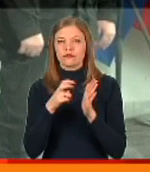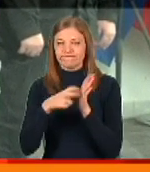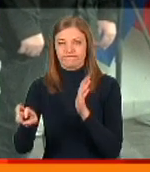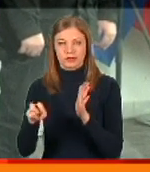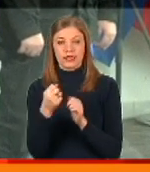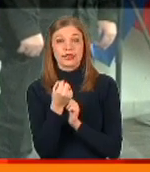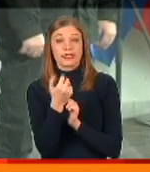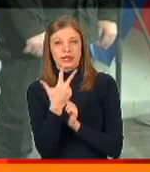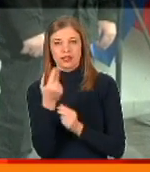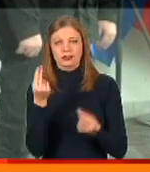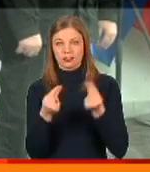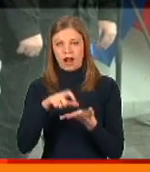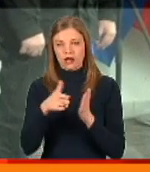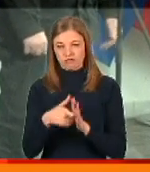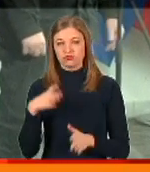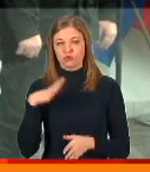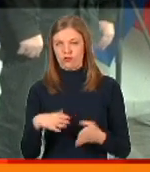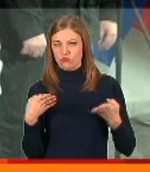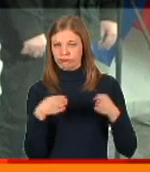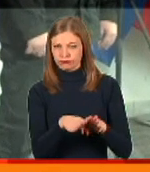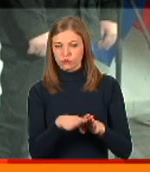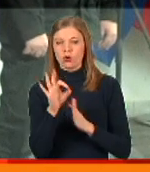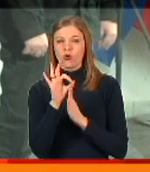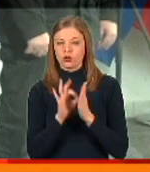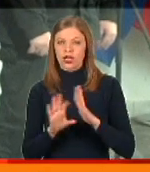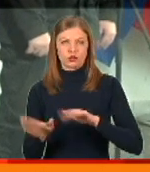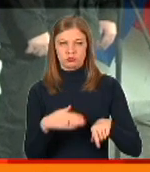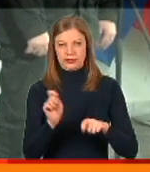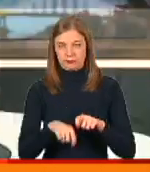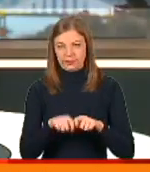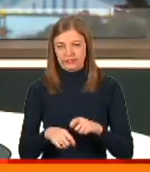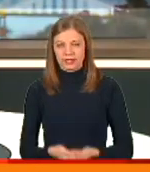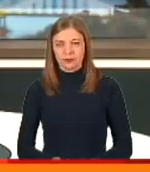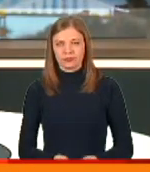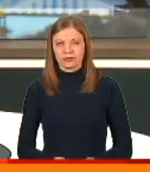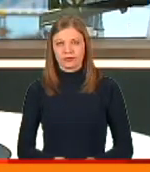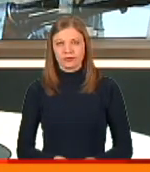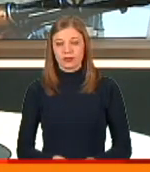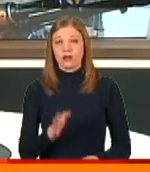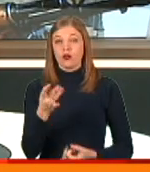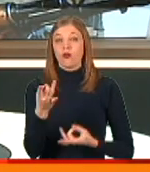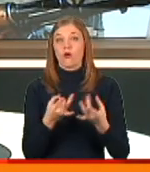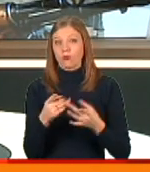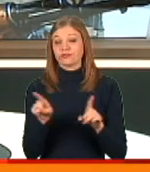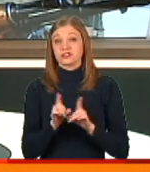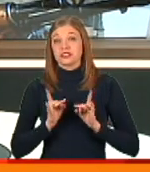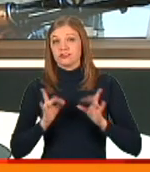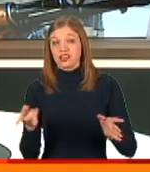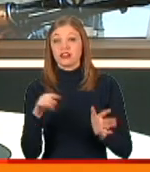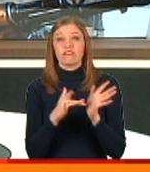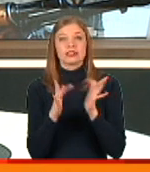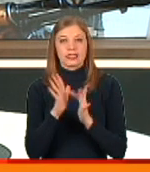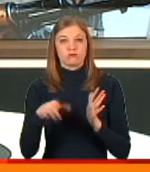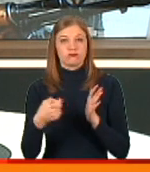евакуації. 13 гральних кімнат нам довелося зачинити одразу після перевірки. Обстріли попри свято, навіть на Різдво